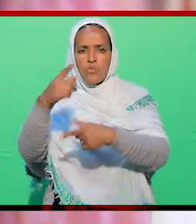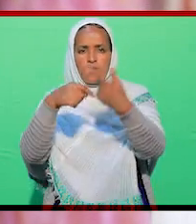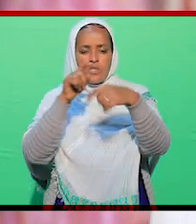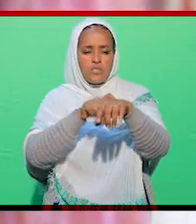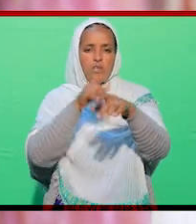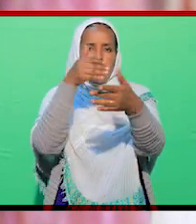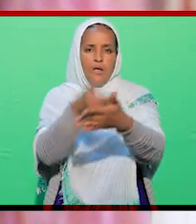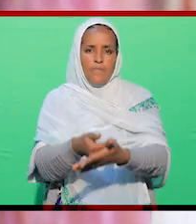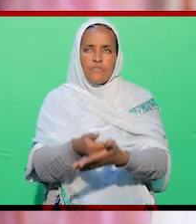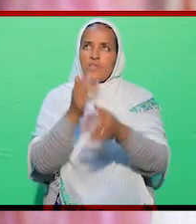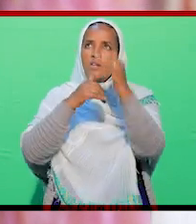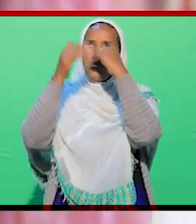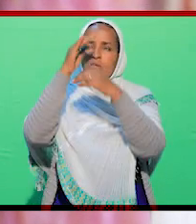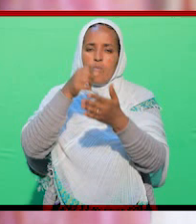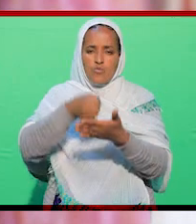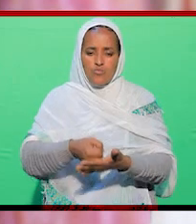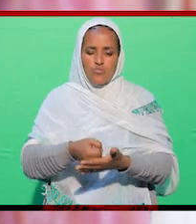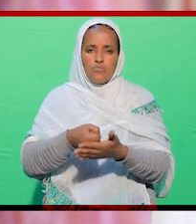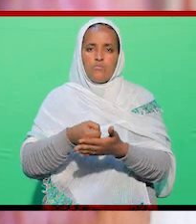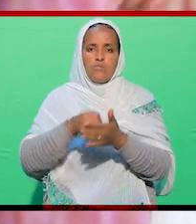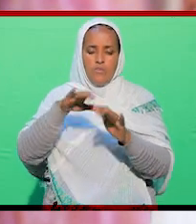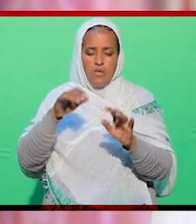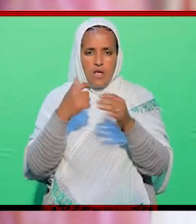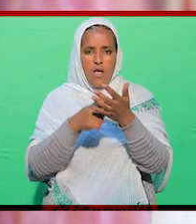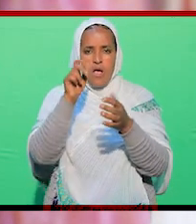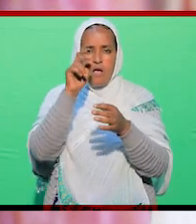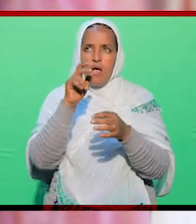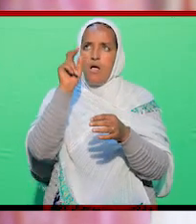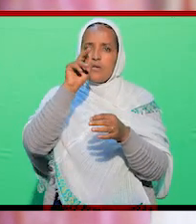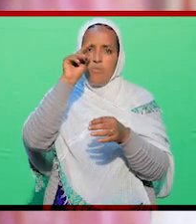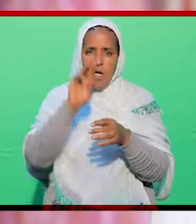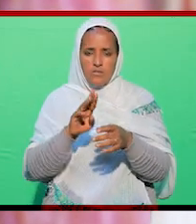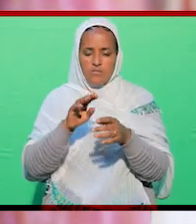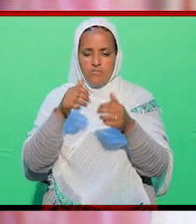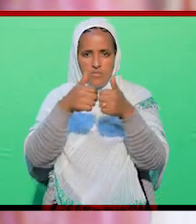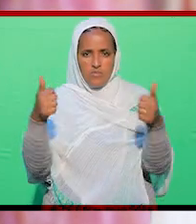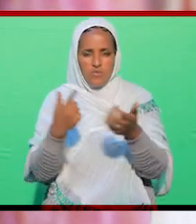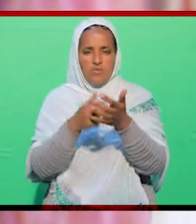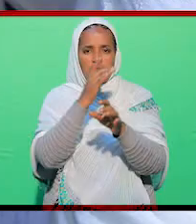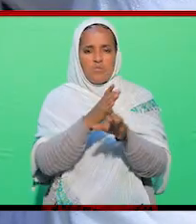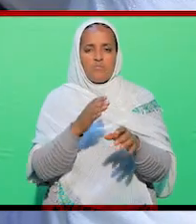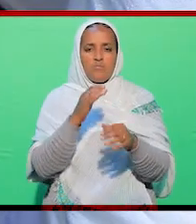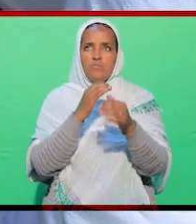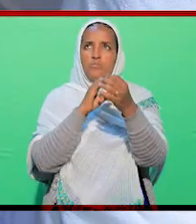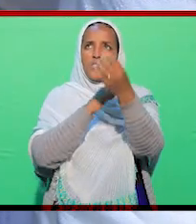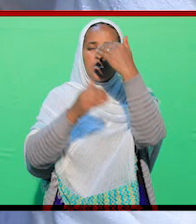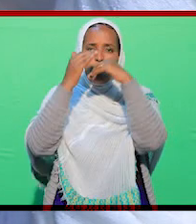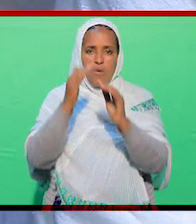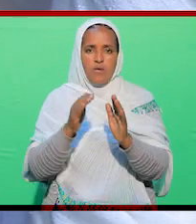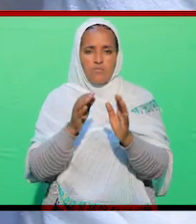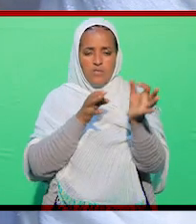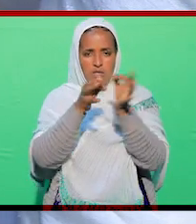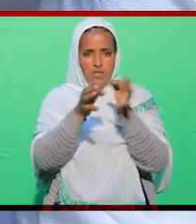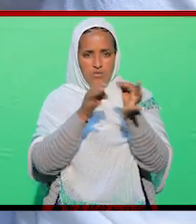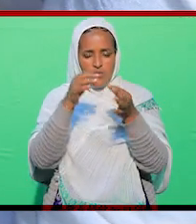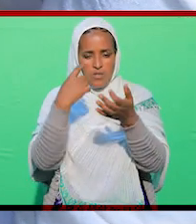በኋላ የሰው ልጅ የሚመጣበት ጊዜው እንደቀረበ ሰማይ ጽንዑን እንደሚለቅ፣ ያ ማለት አድማስ እንደሚለቅ፣ ኃይለ ወይት ከወስ ሁሉ